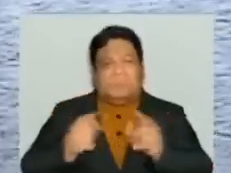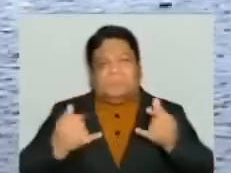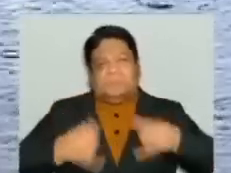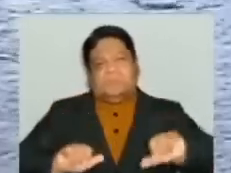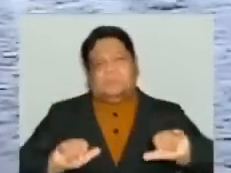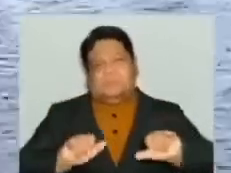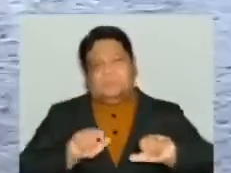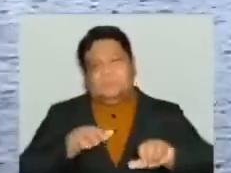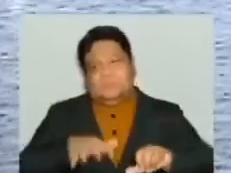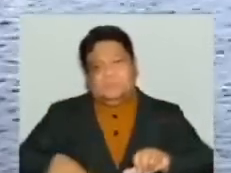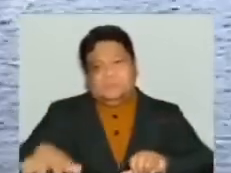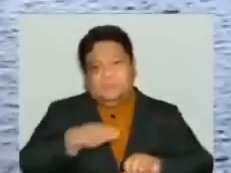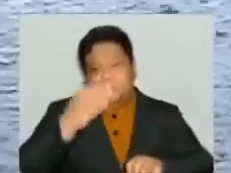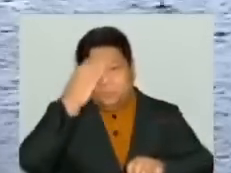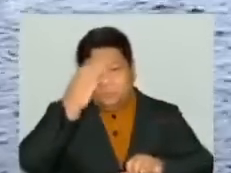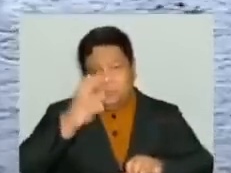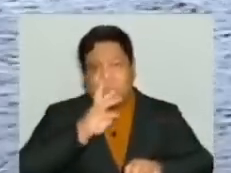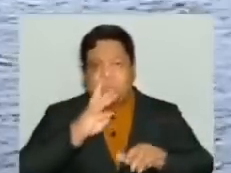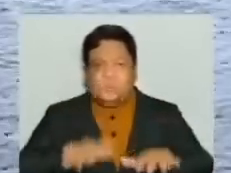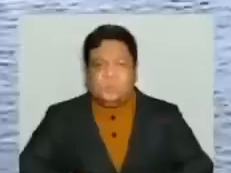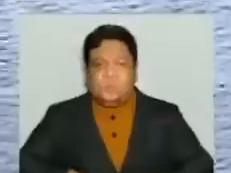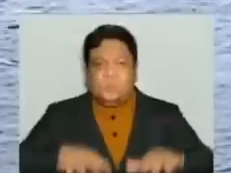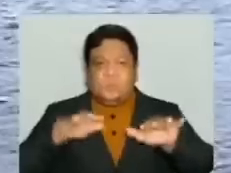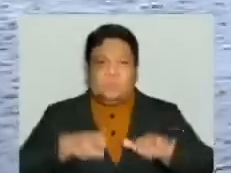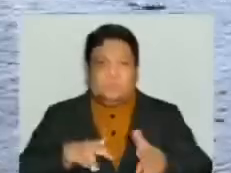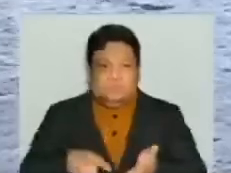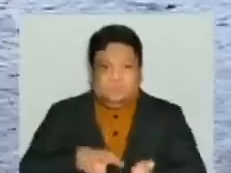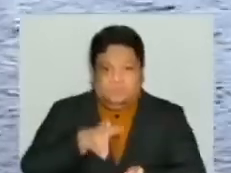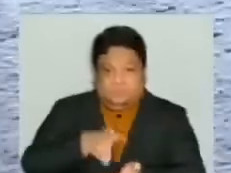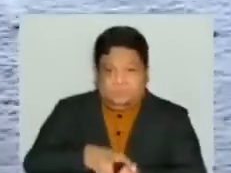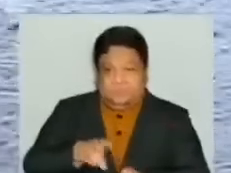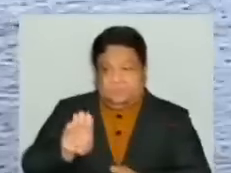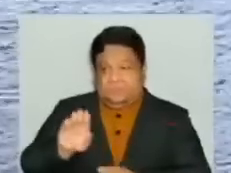dyan itong Barangay Panginay dito sa bayan ng Balagtas.